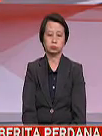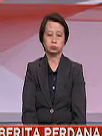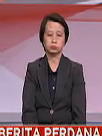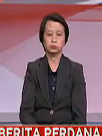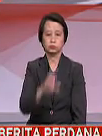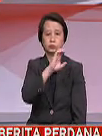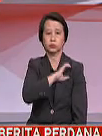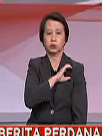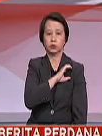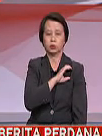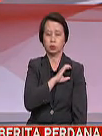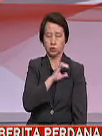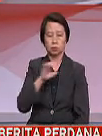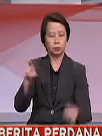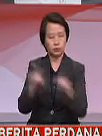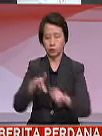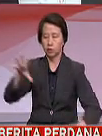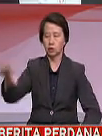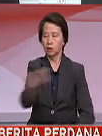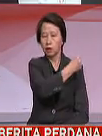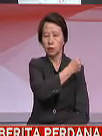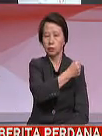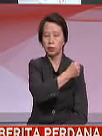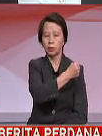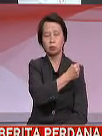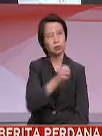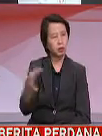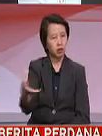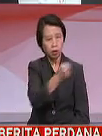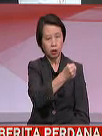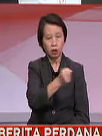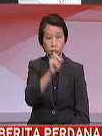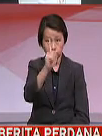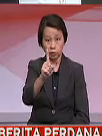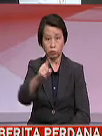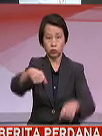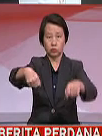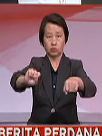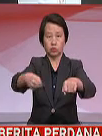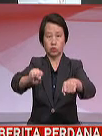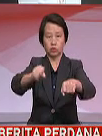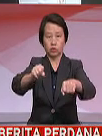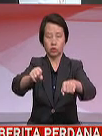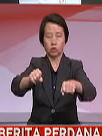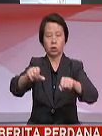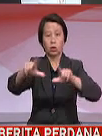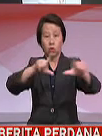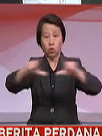Pihak polis juga turut merampas barang kes iaitu sebuah motor lori